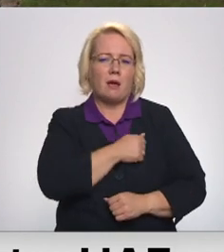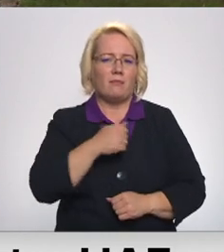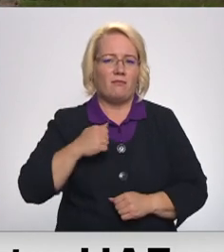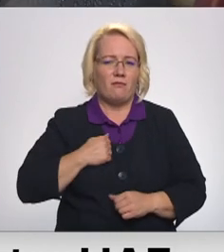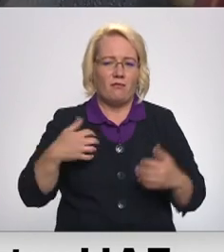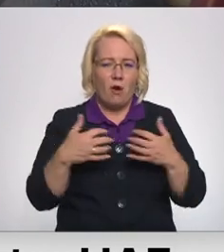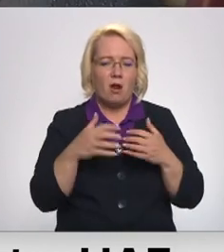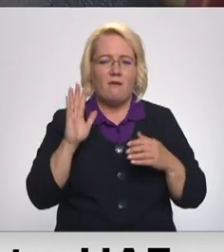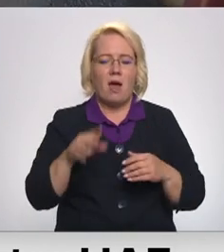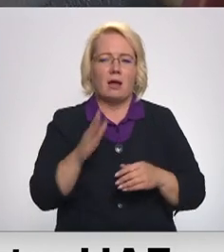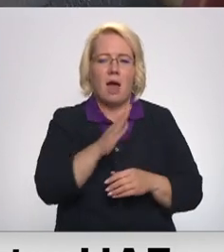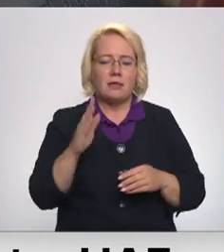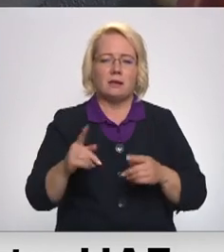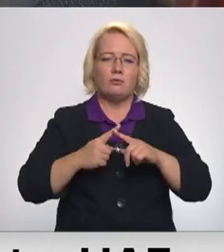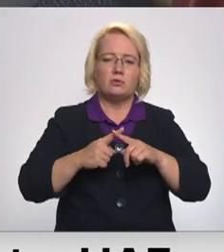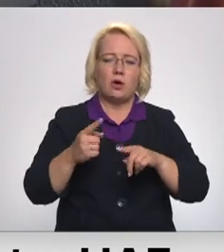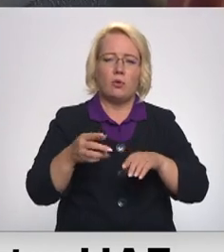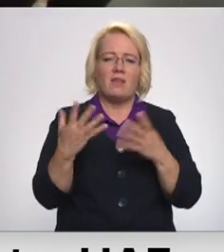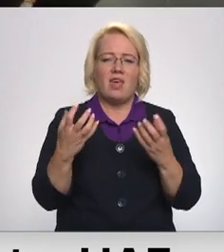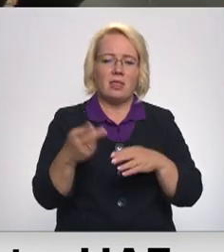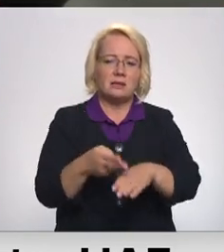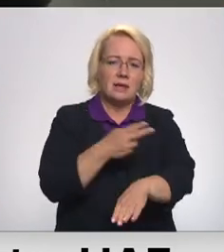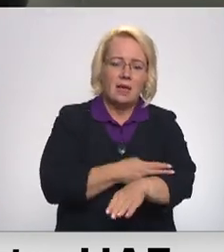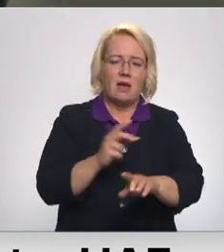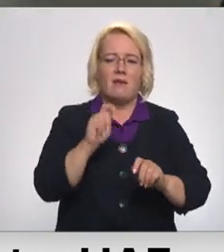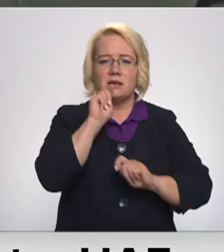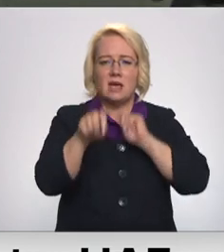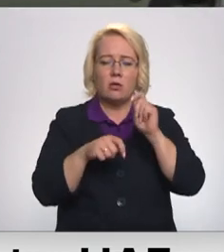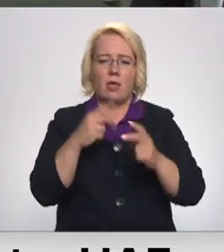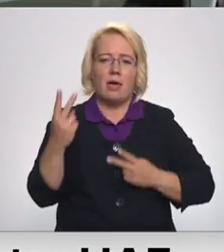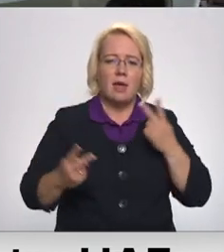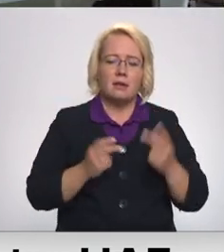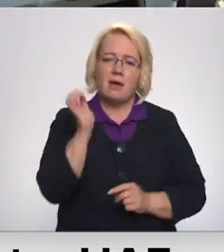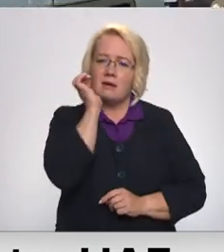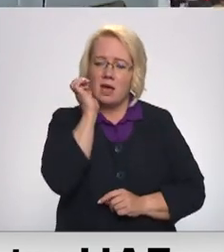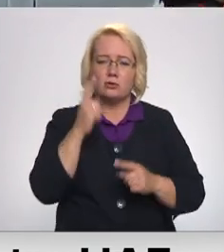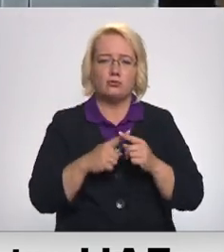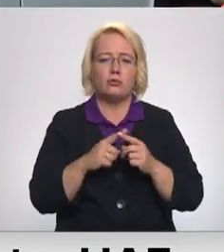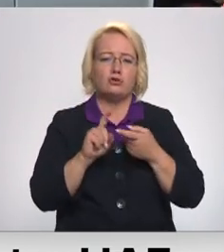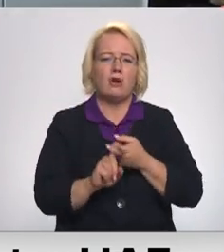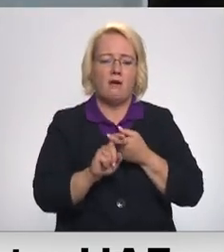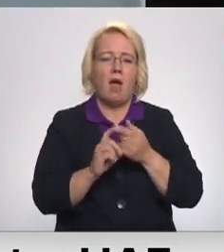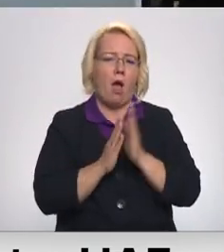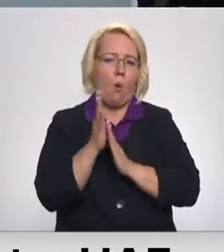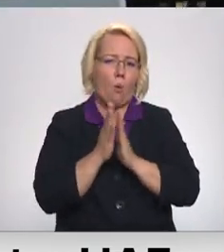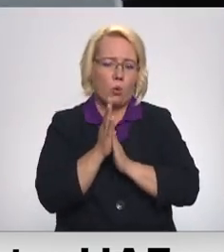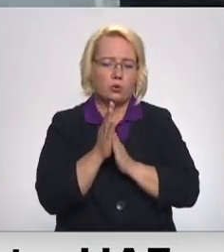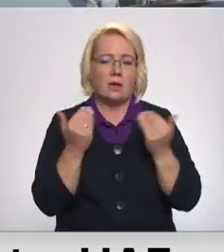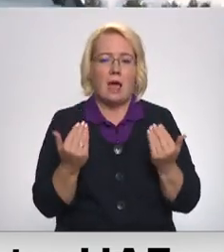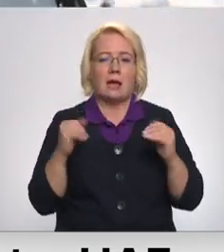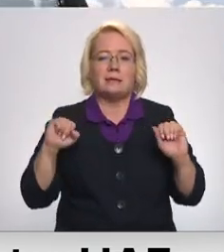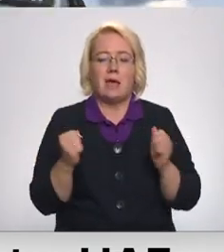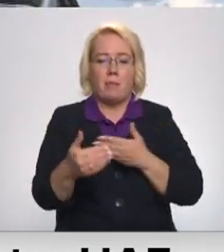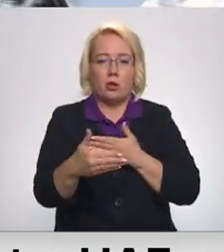piemēram, uzvedot vilnas zeķu pāri vai ziedojot karavīriem enerģijai riekstus un žāvētus augļus. Tagad, ziemai